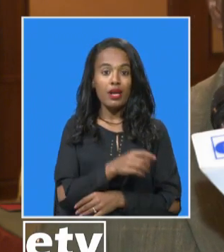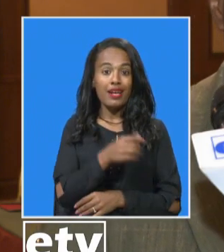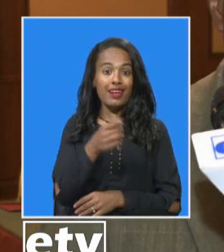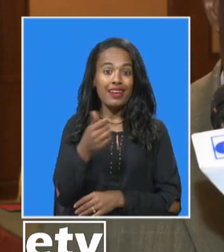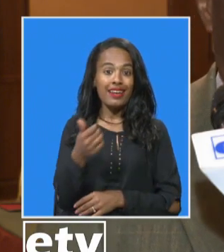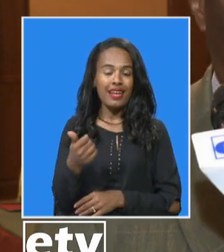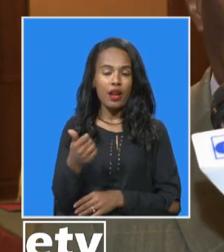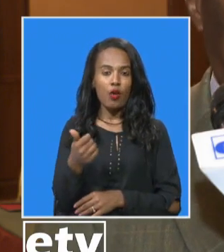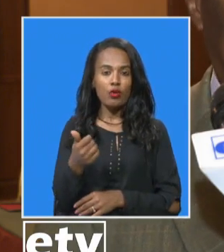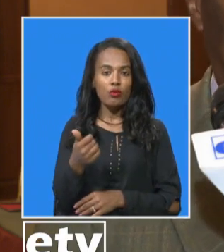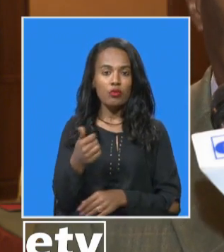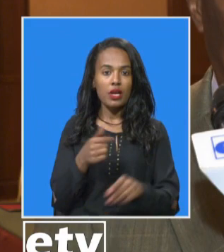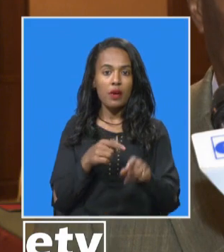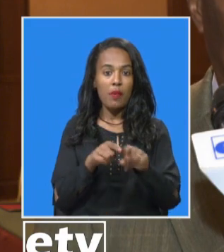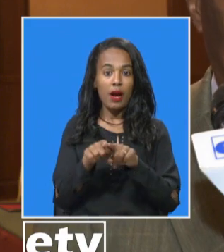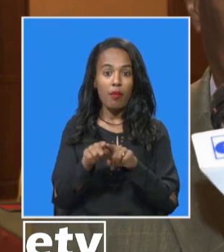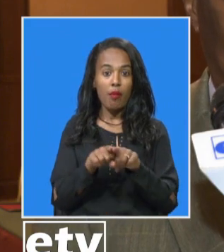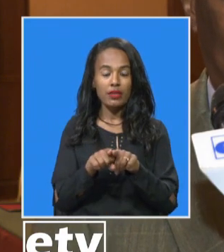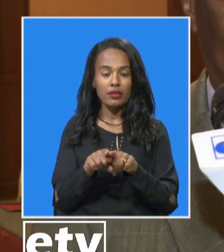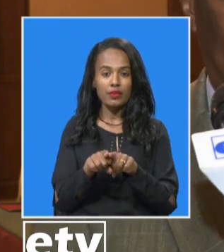ሌላውንም ደግሞ ለማግባባት